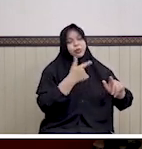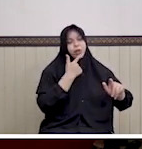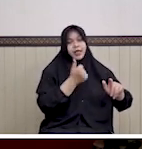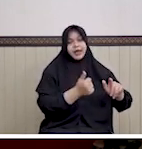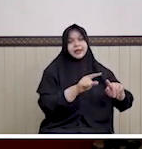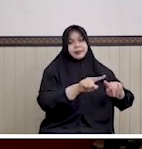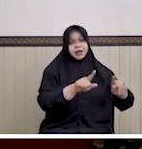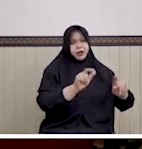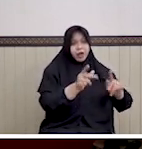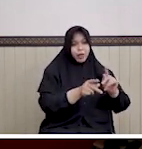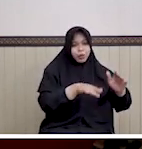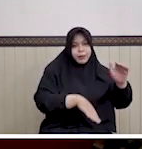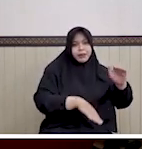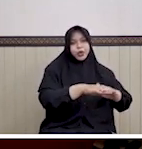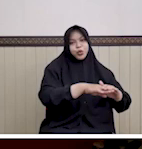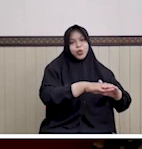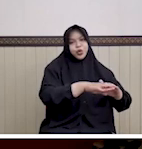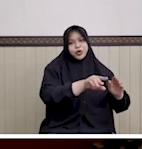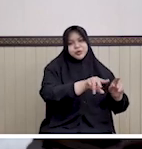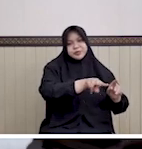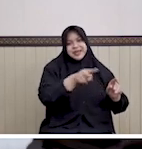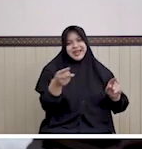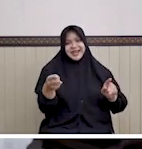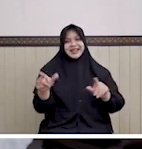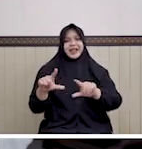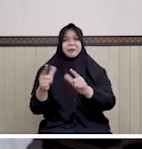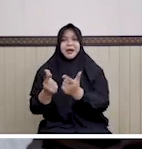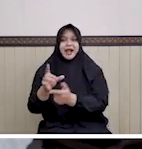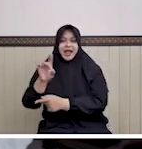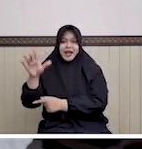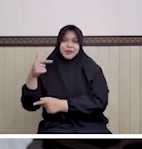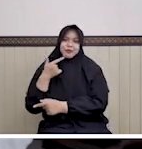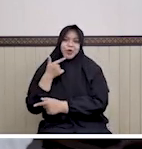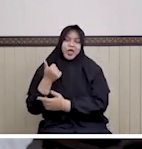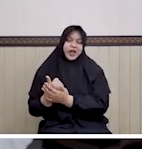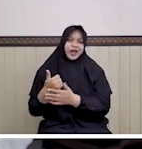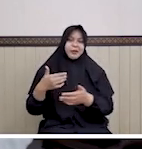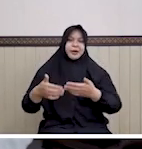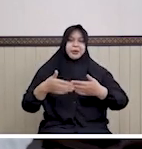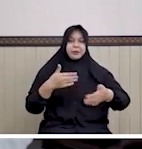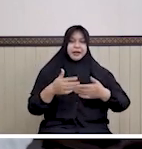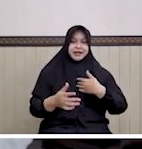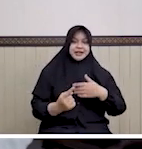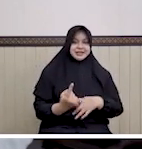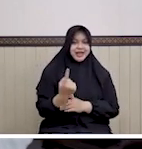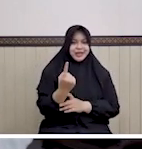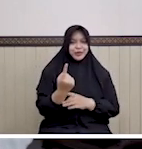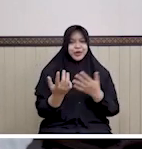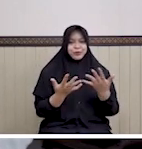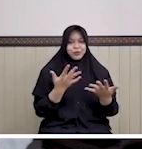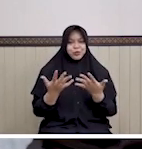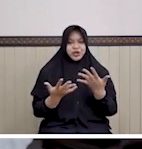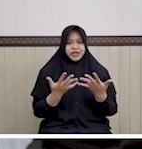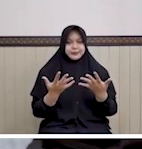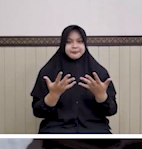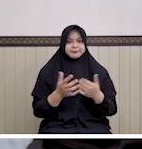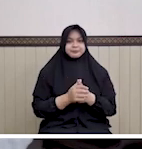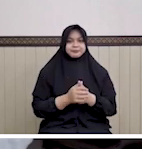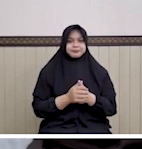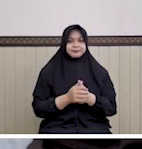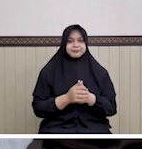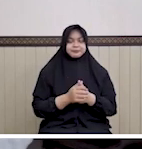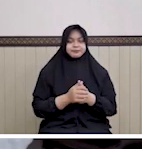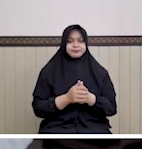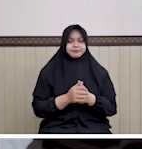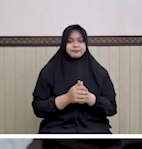direfill di River ke yang lain nah kemudian eh satu hal yang mungkin ini juga